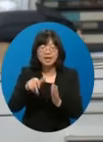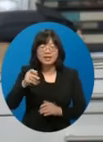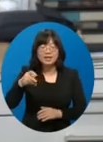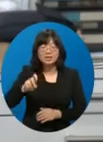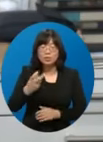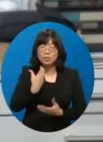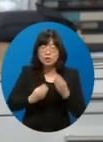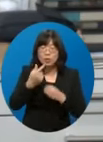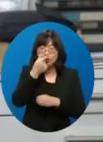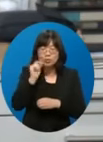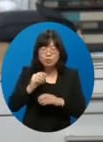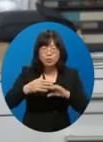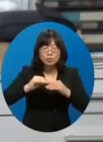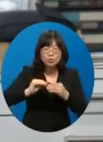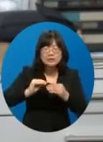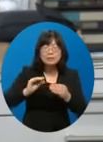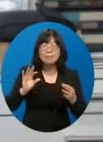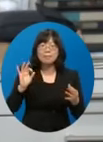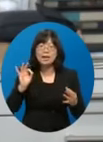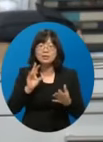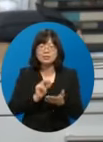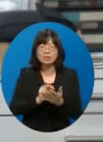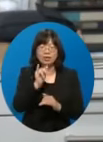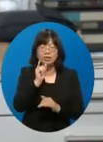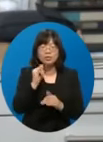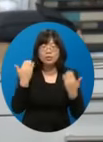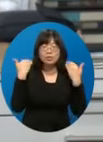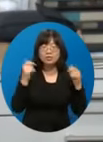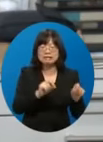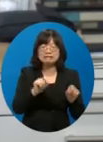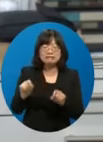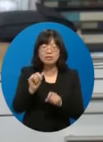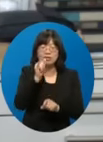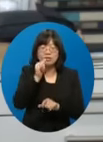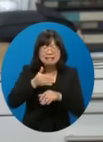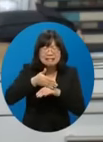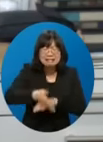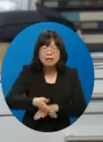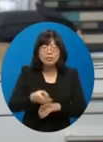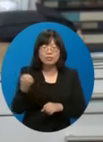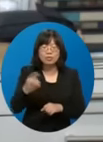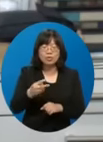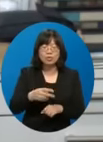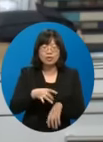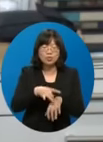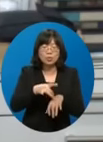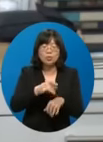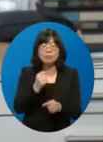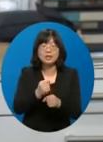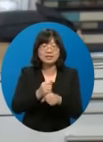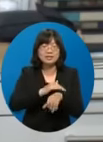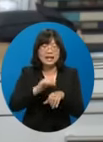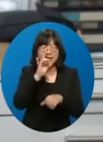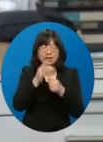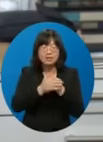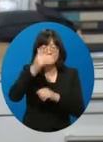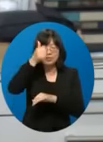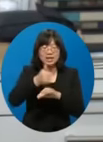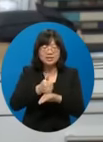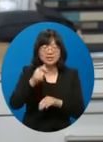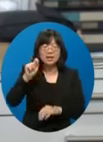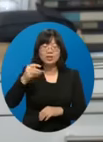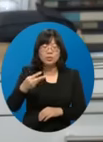부족하면 근육 마비도 올 수가 있고 또 성장 지연도 될 수가 있고 또 골 형상이 잘 안 돼서 어 나중에